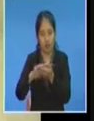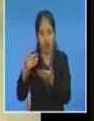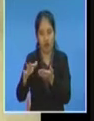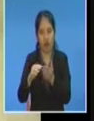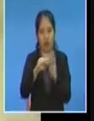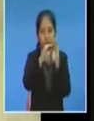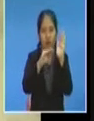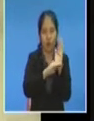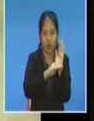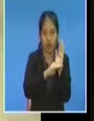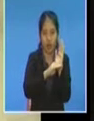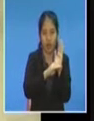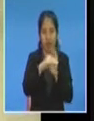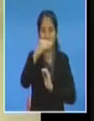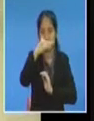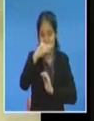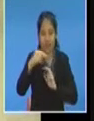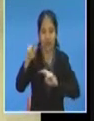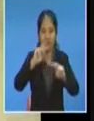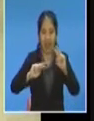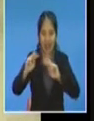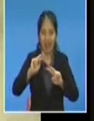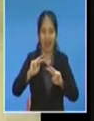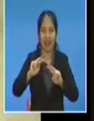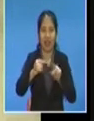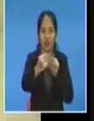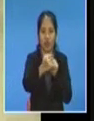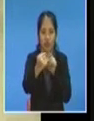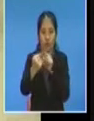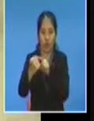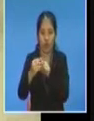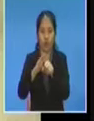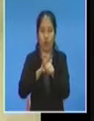จัดประเภทงานให้เหมาะสมลักษณะงานต้องเหมาะสม